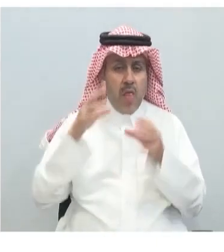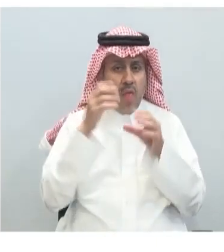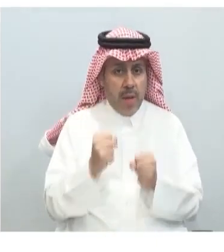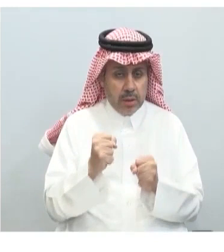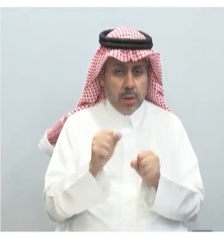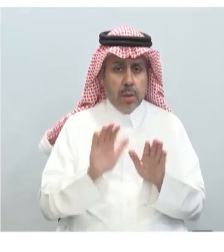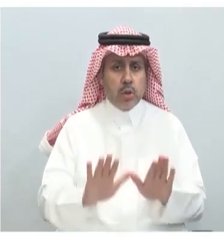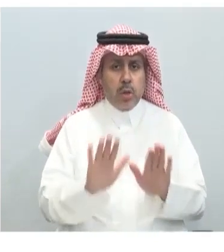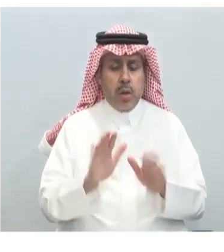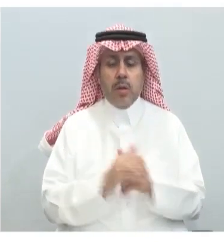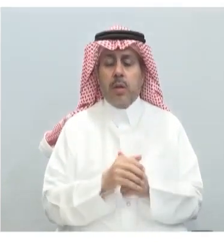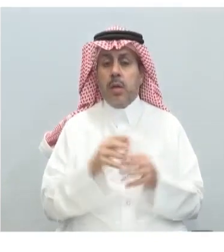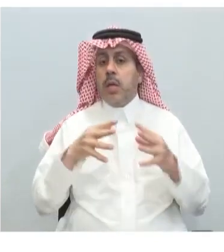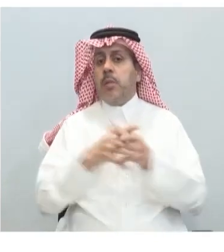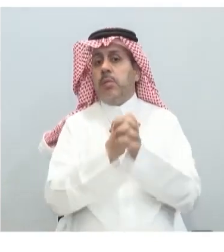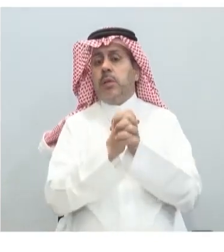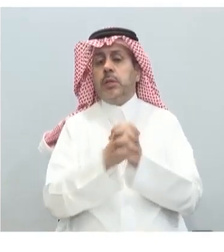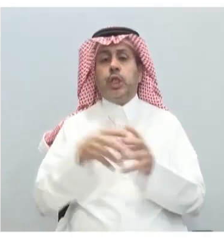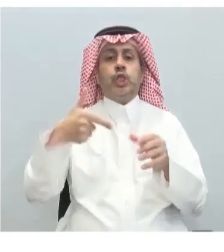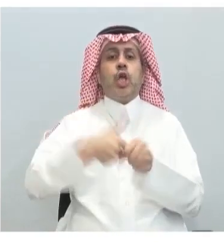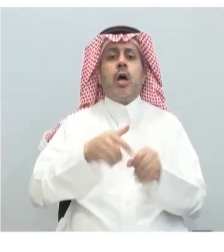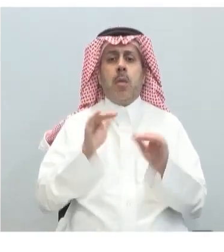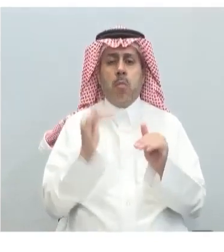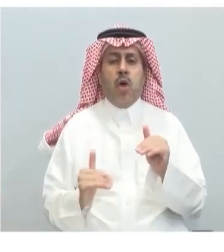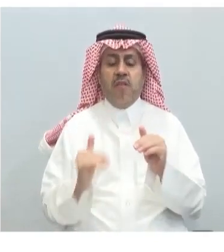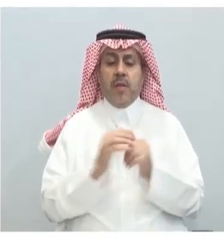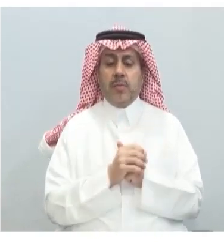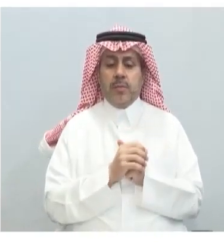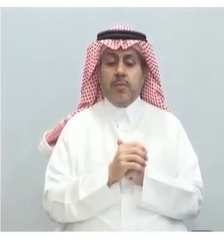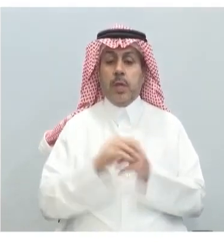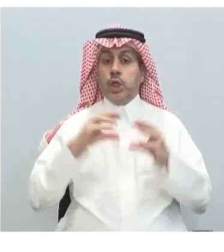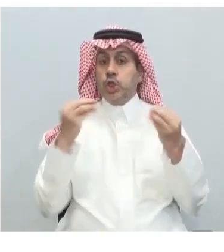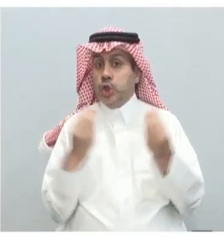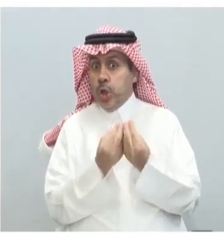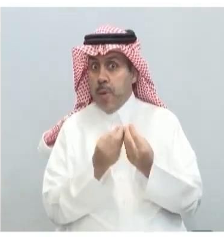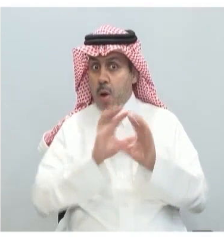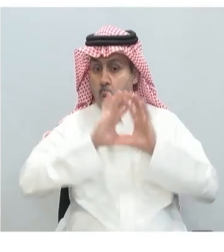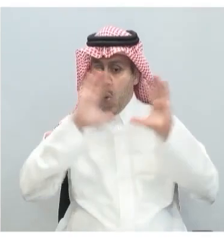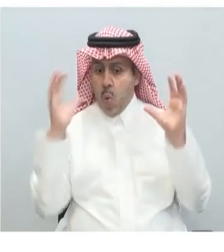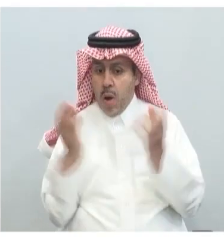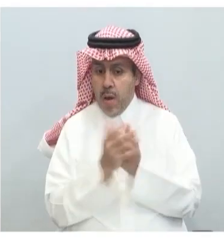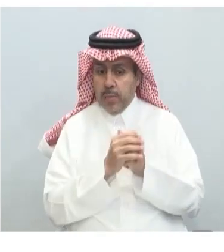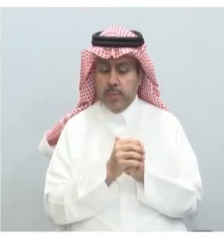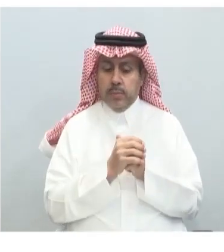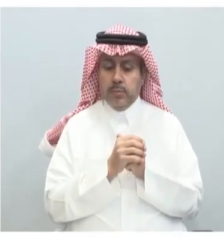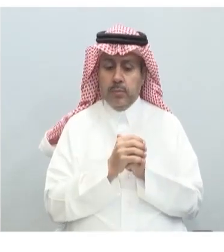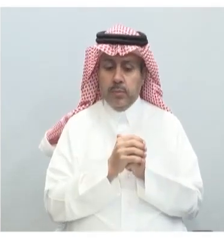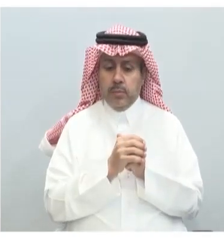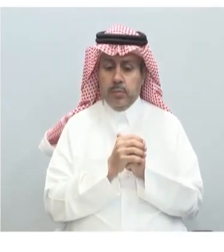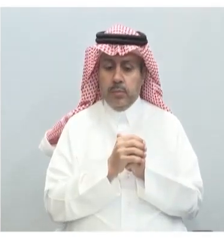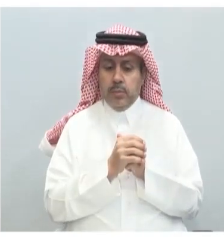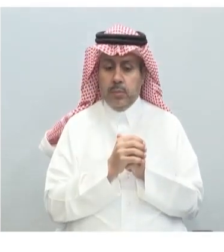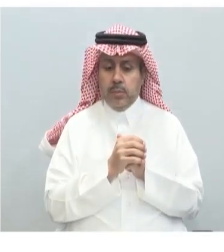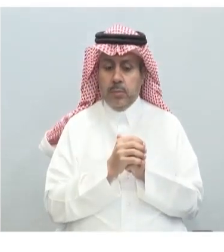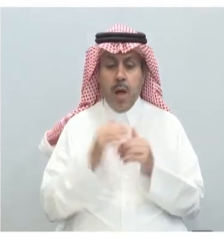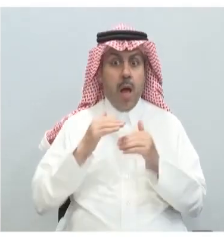بات والاستقرار يرتبط مع الطاقه المنخفضه طبعا جميعها ستكون ثابته